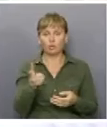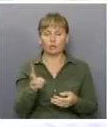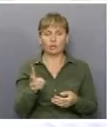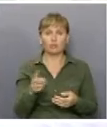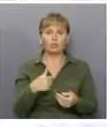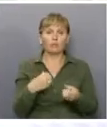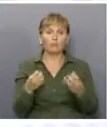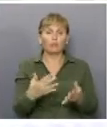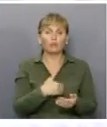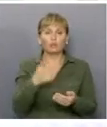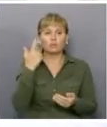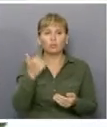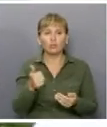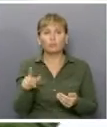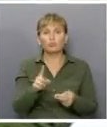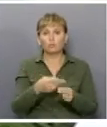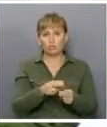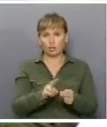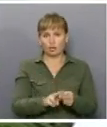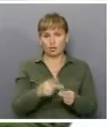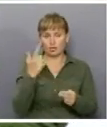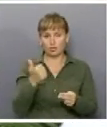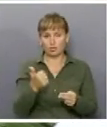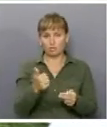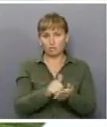Я просто хочу знать, почему это произошло, причину.